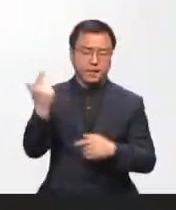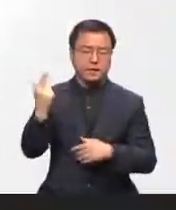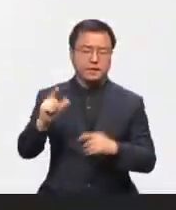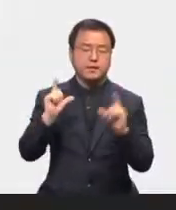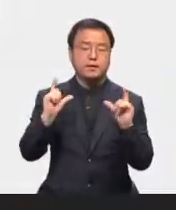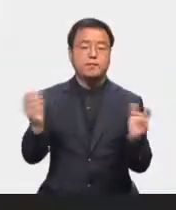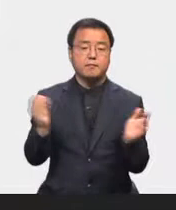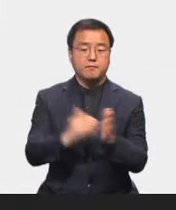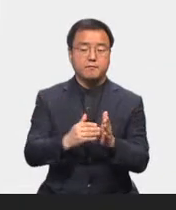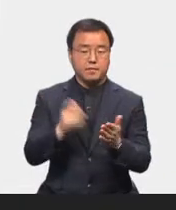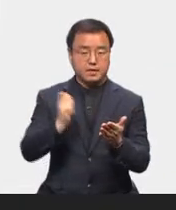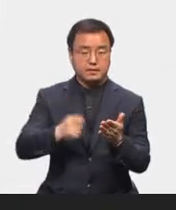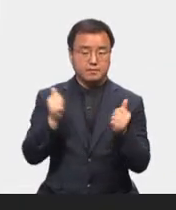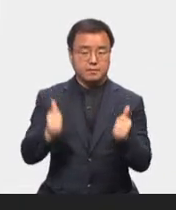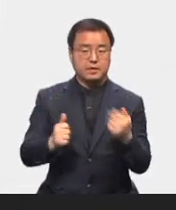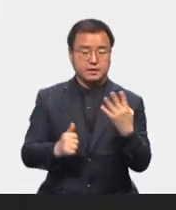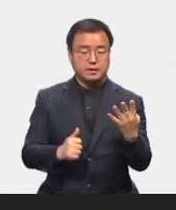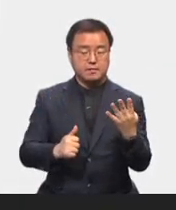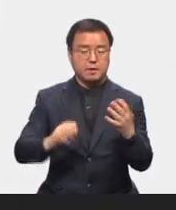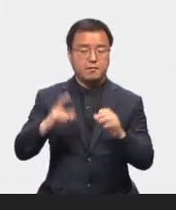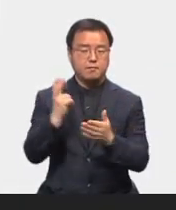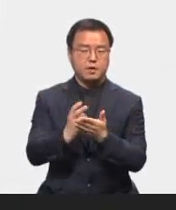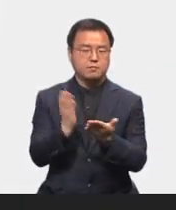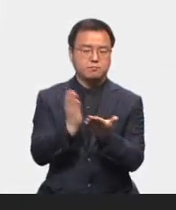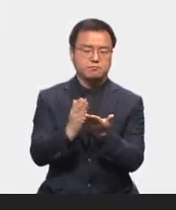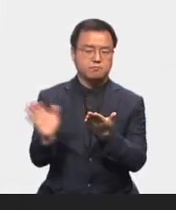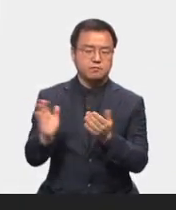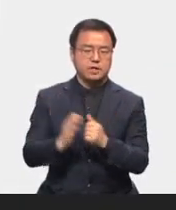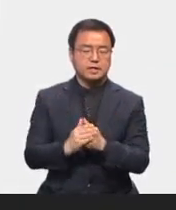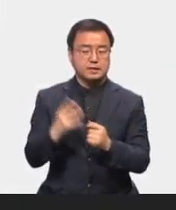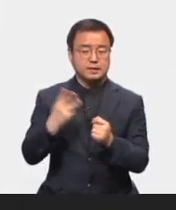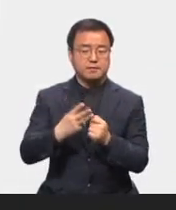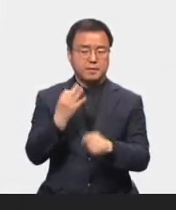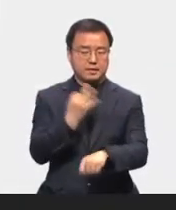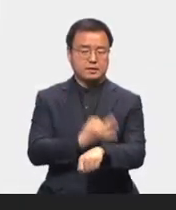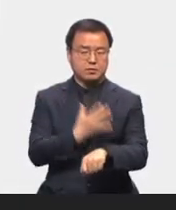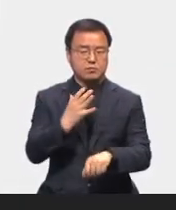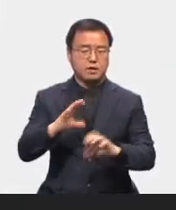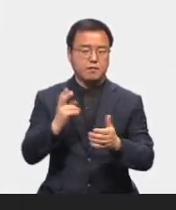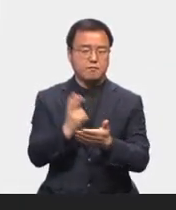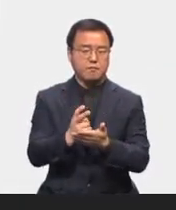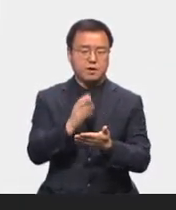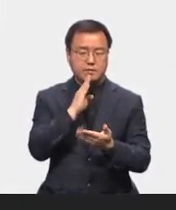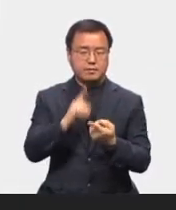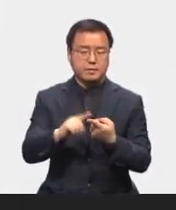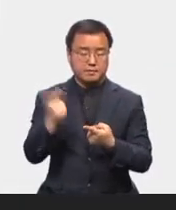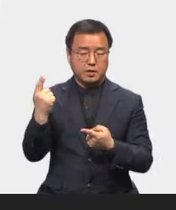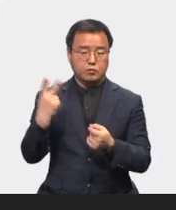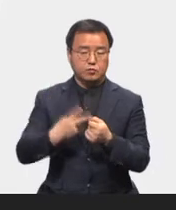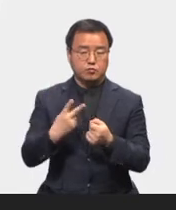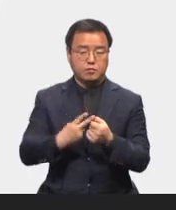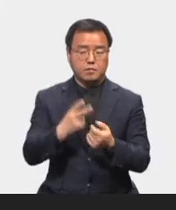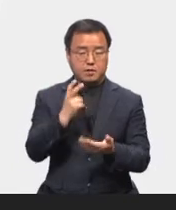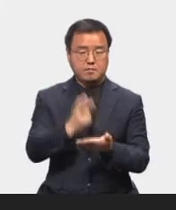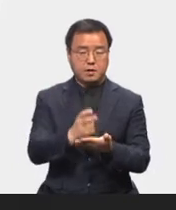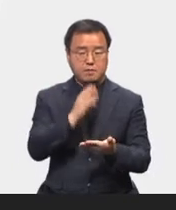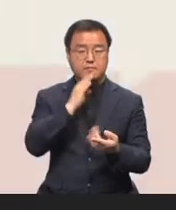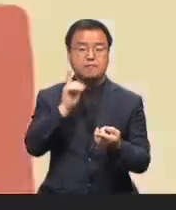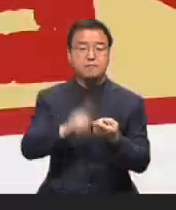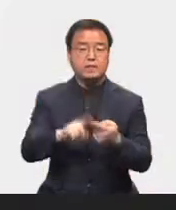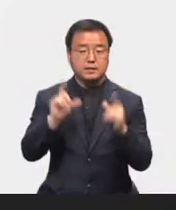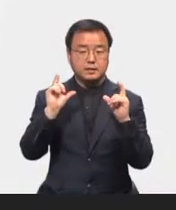재판관 4명은 헌법불합치 3명은 단순 위헌 의견을 냈고 2명은 합헌 의견을 냈습니다